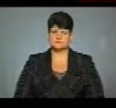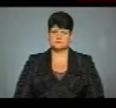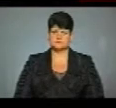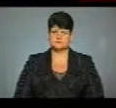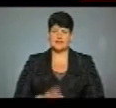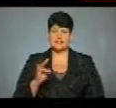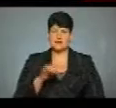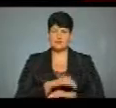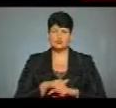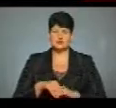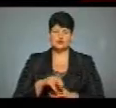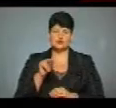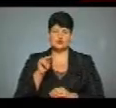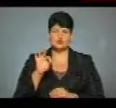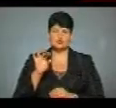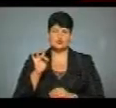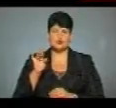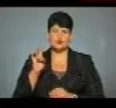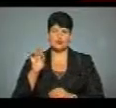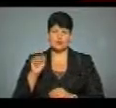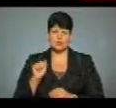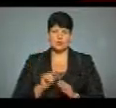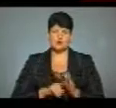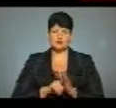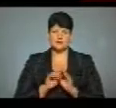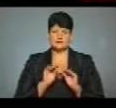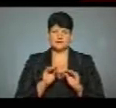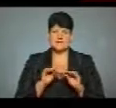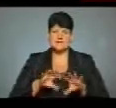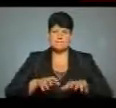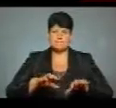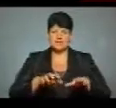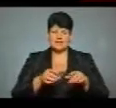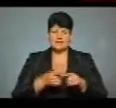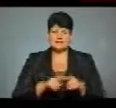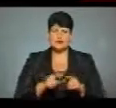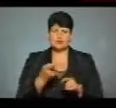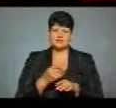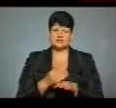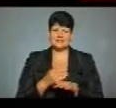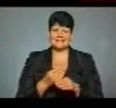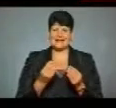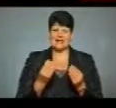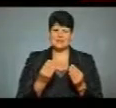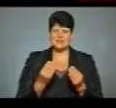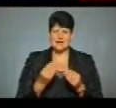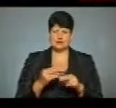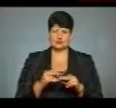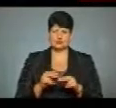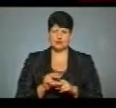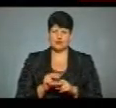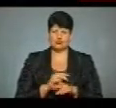На вулиці Чорновола в Тернополі почали вкладати бруківку. Це один з етапів капітального ремонту вулиці, який розпочали торік.